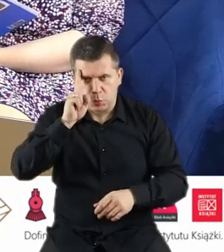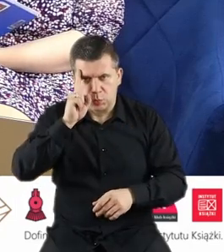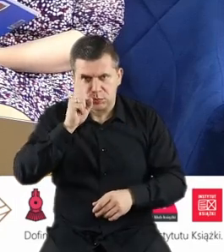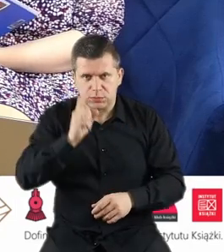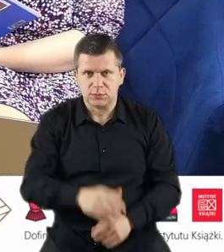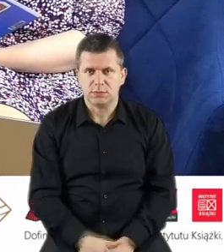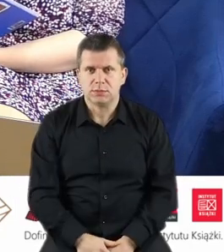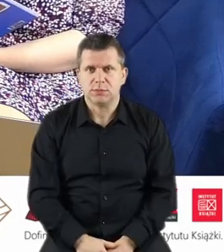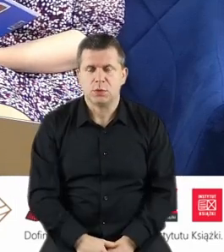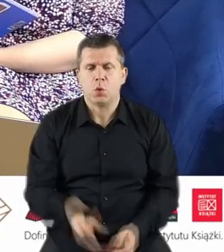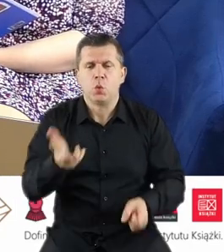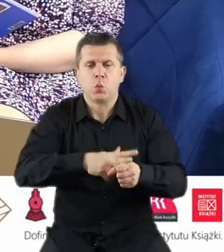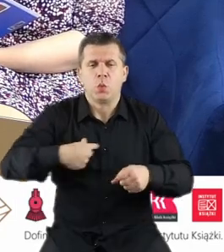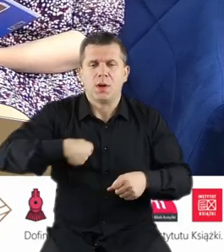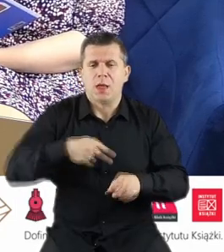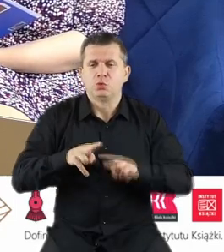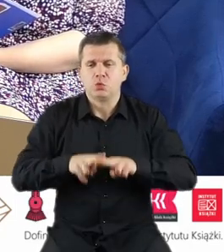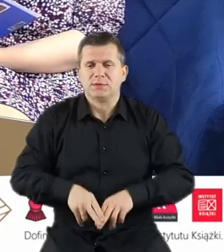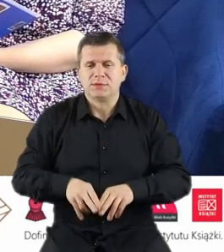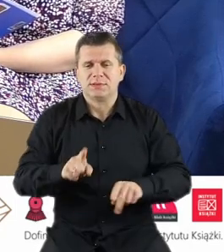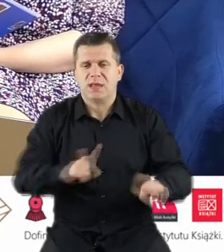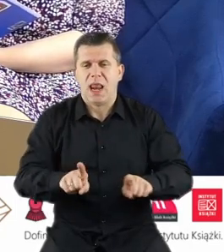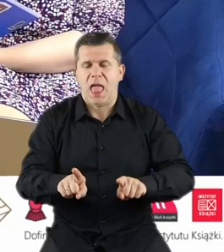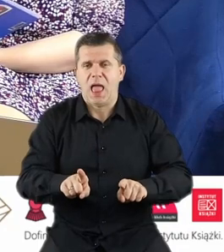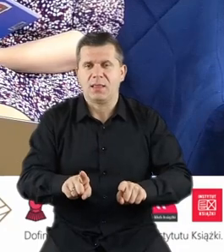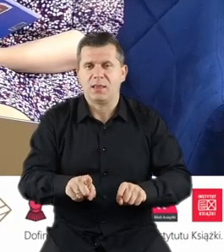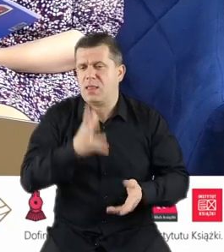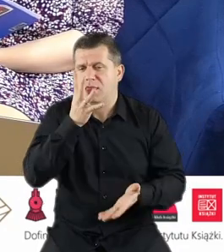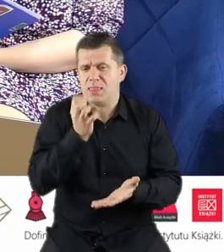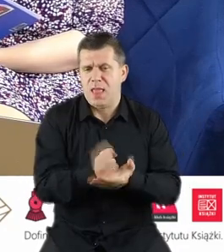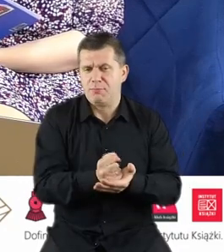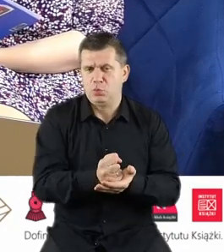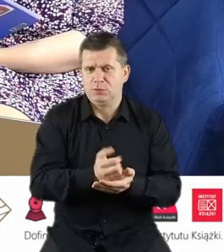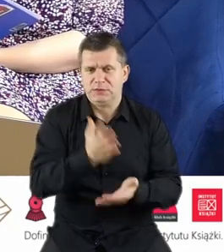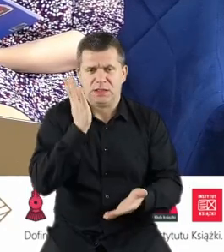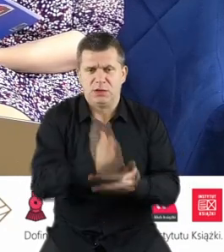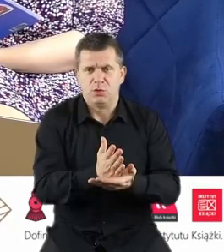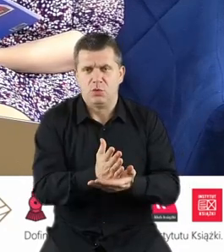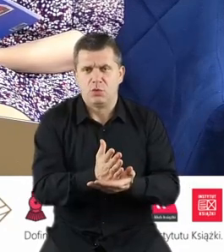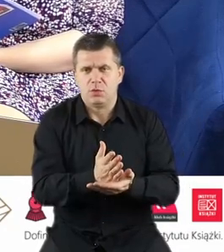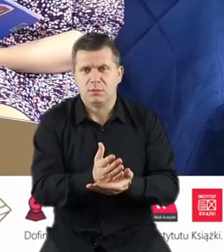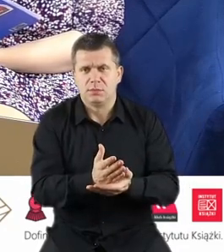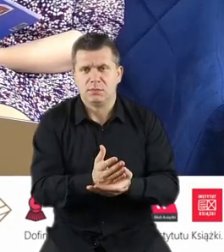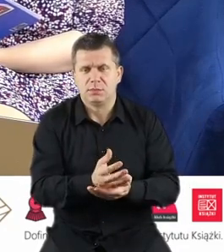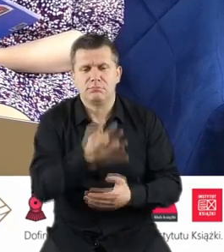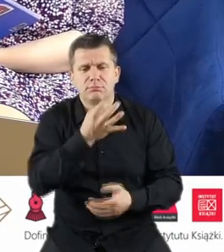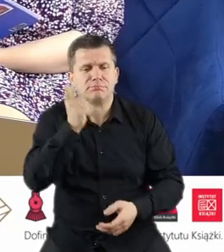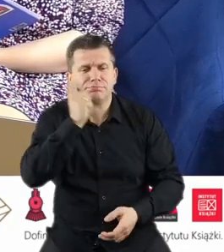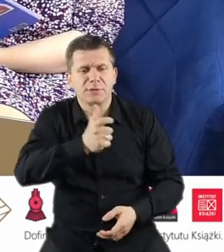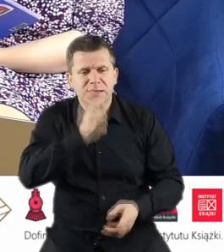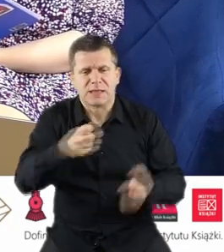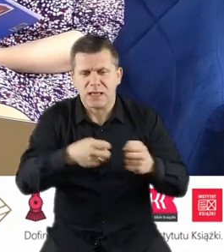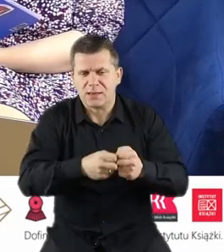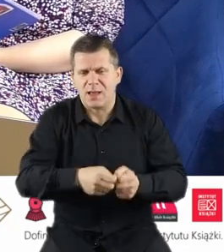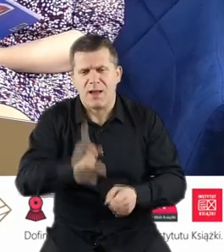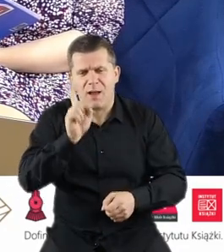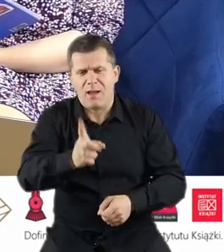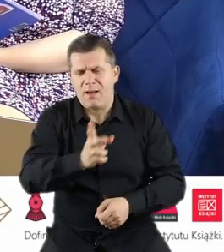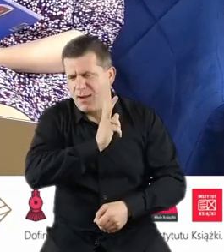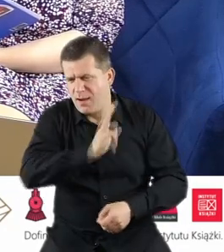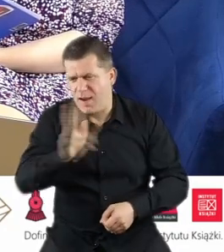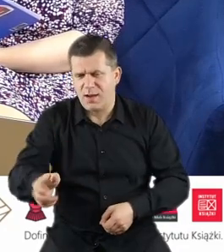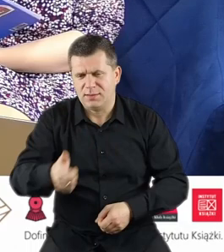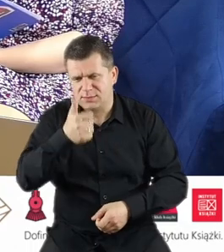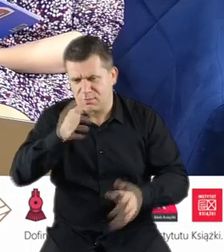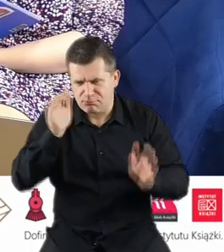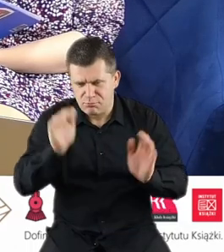które zostawiamy, że nie muszą śledzić tylko przestępstw tych internetowych, ale każde jedno można by rozpracowywać